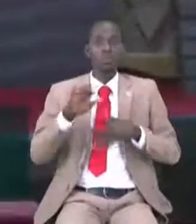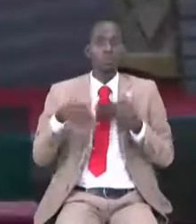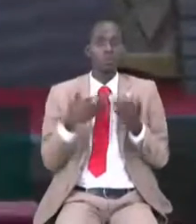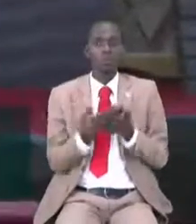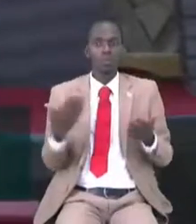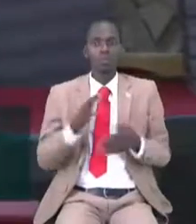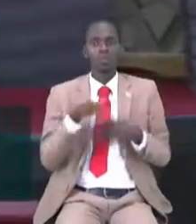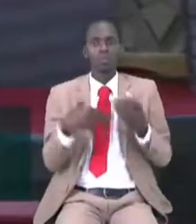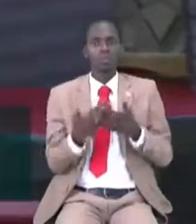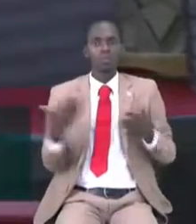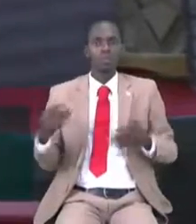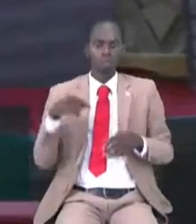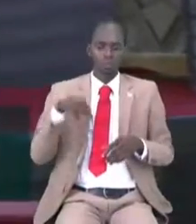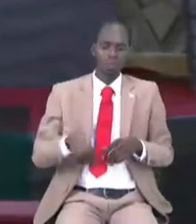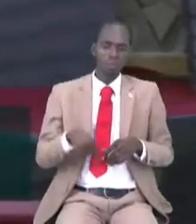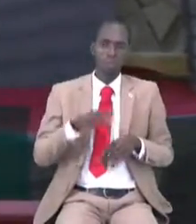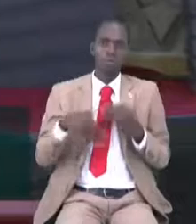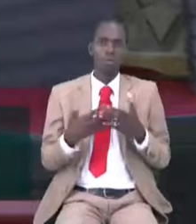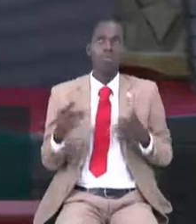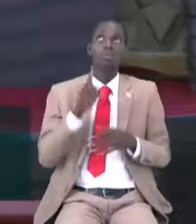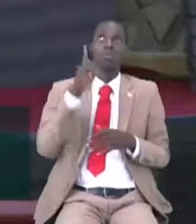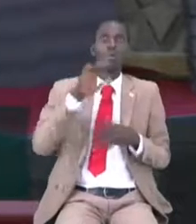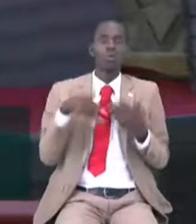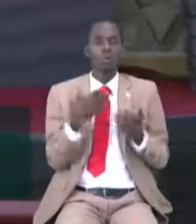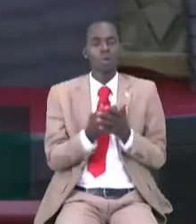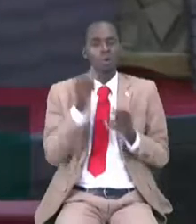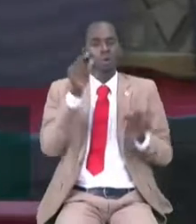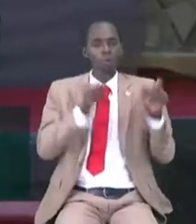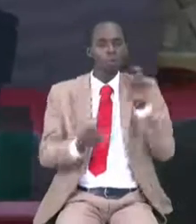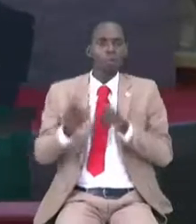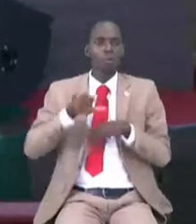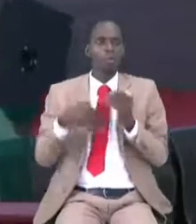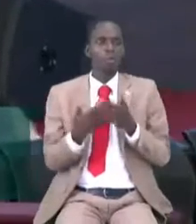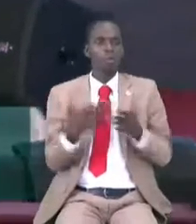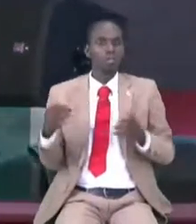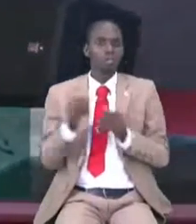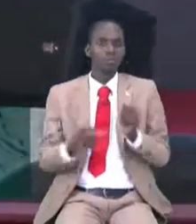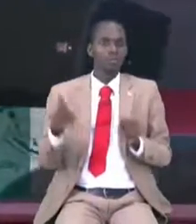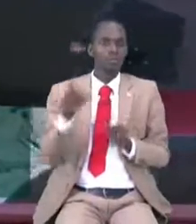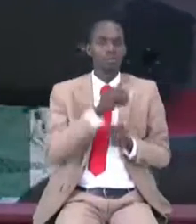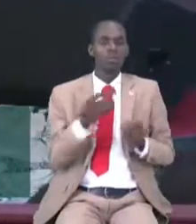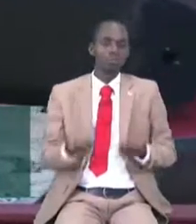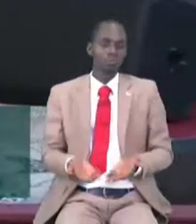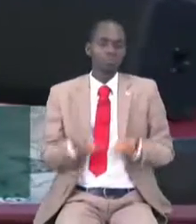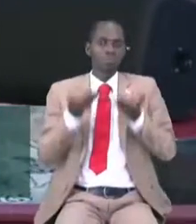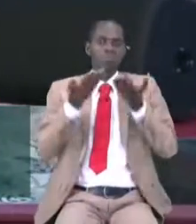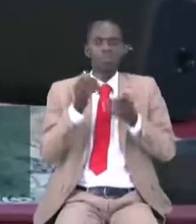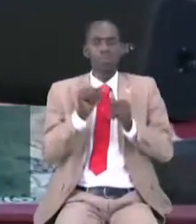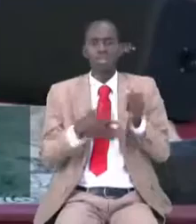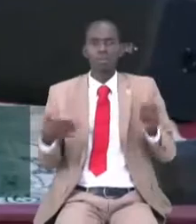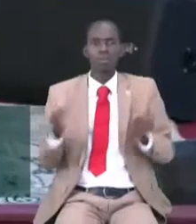monde, et soutenant toutes choses par sa parole puissante, a fait